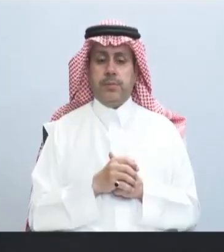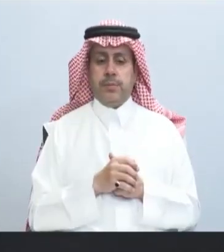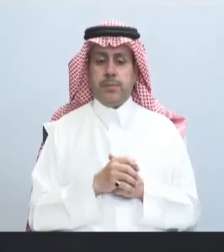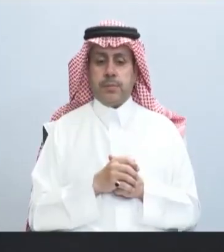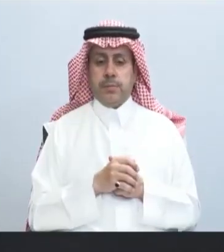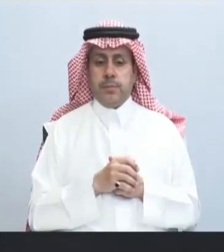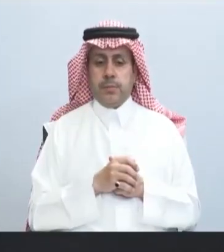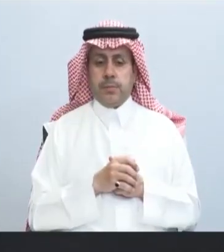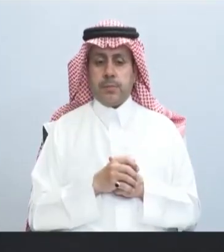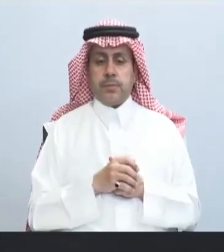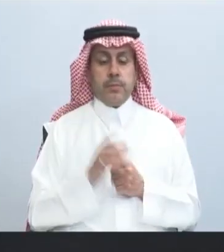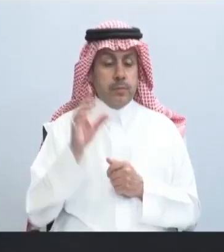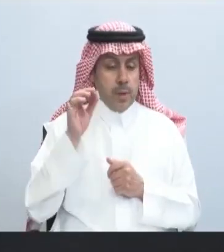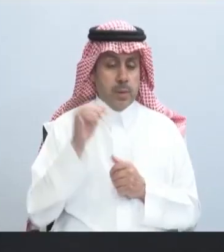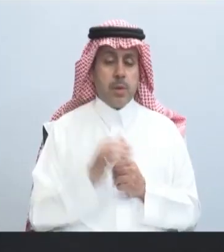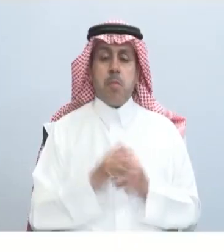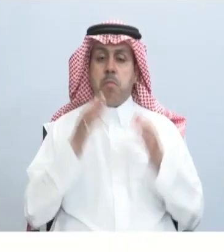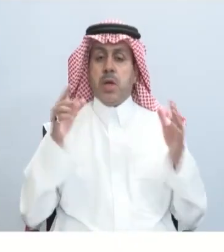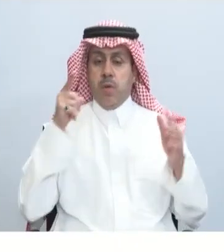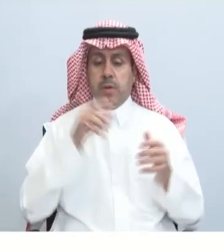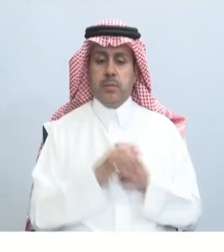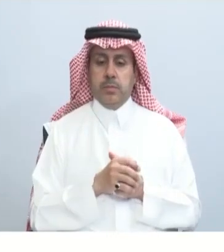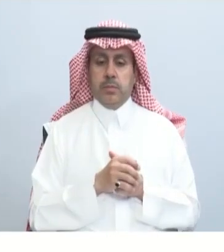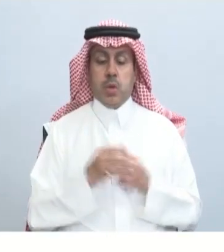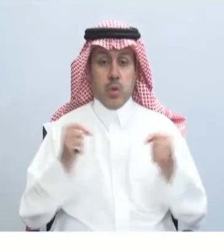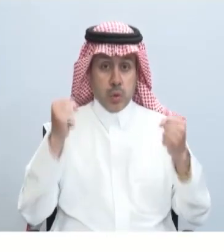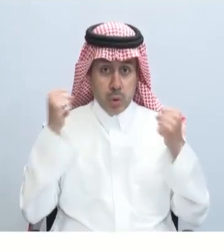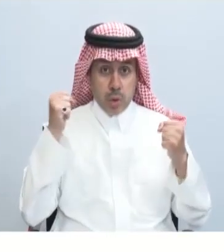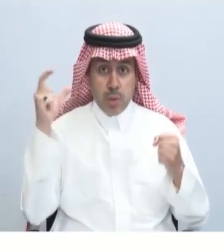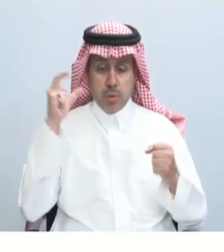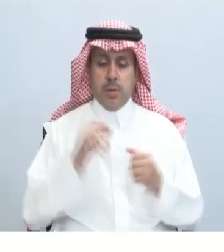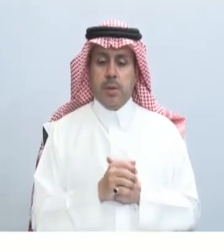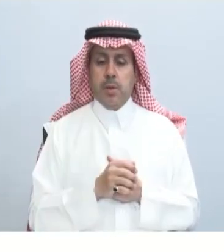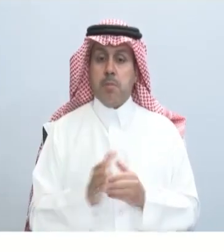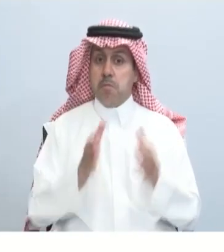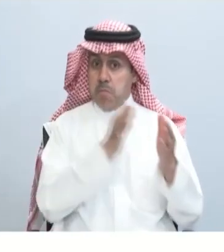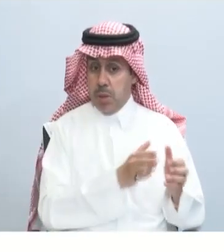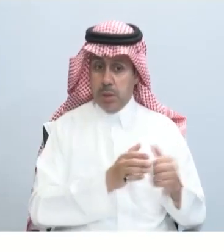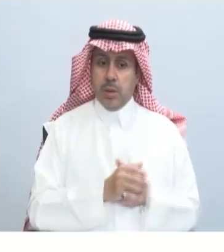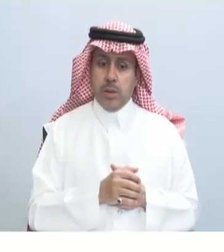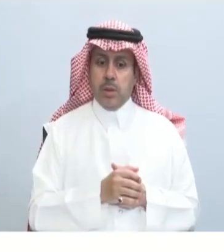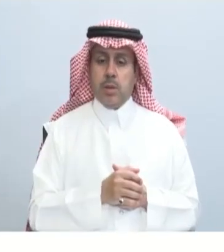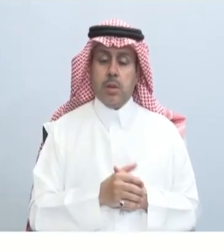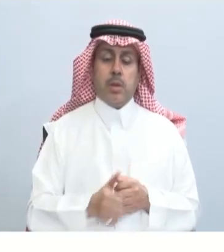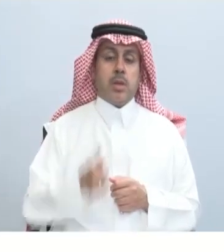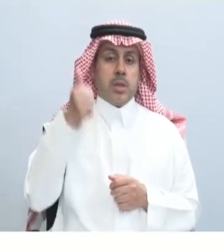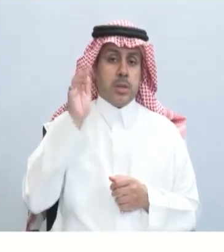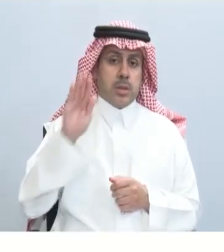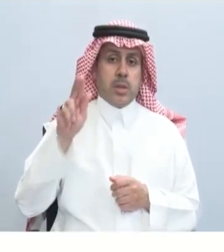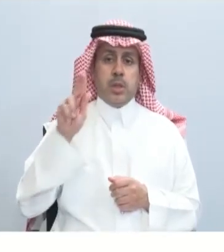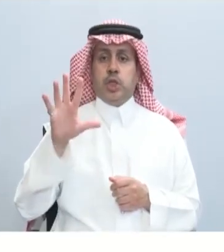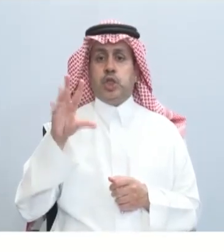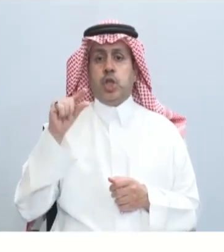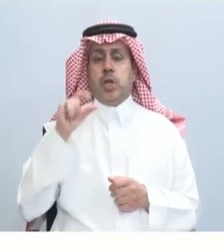الكبرى ممتاز بارك الله فيكم انتصار المسلمين بعد ان استشهد 14 صحابيا وقتل